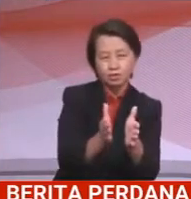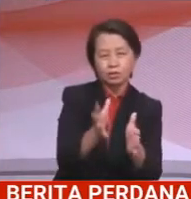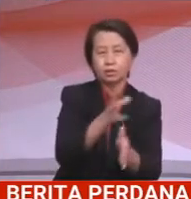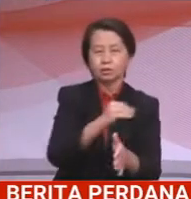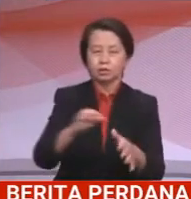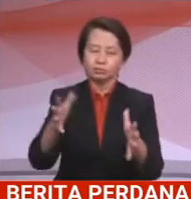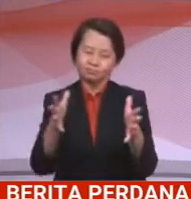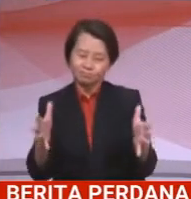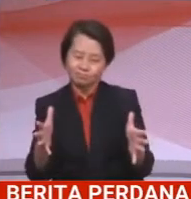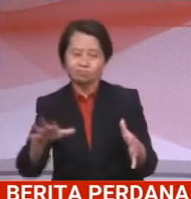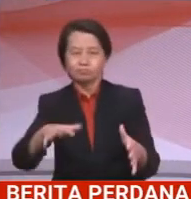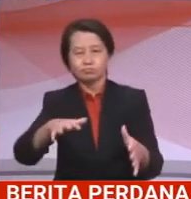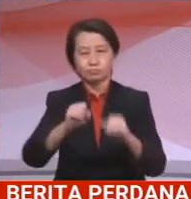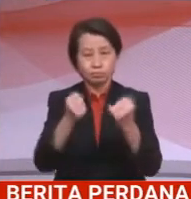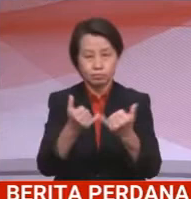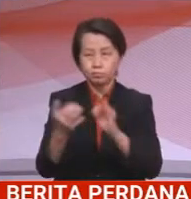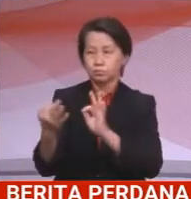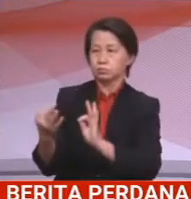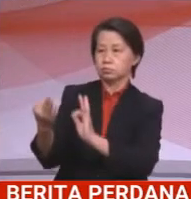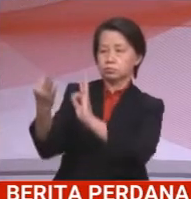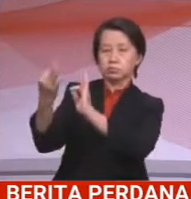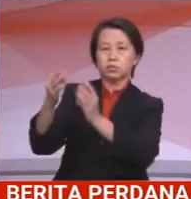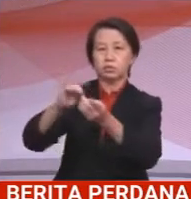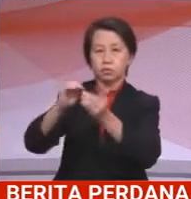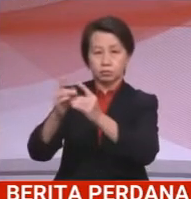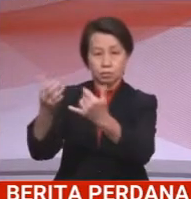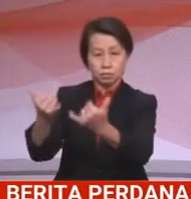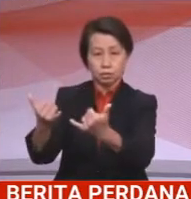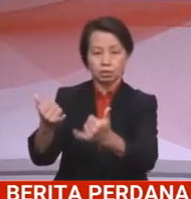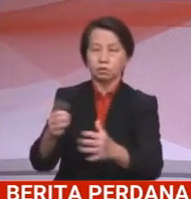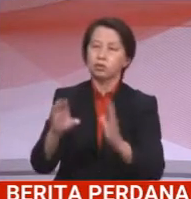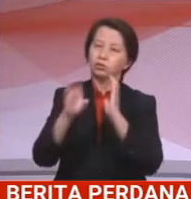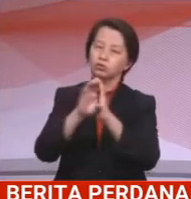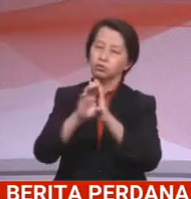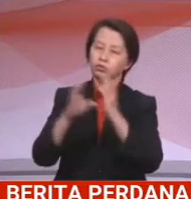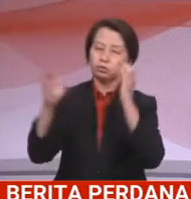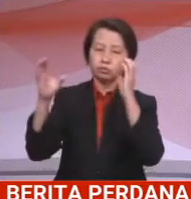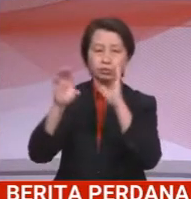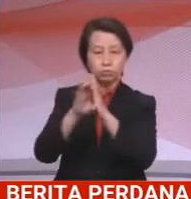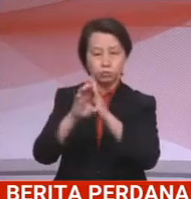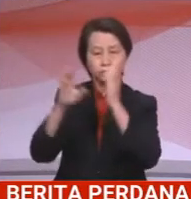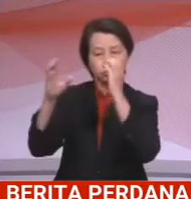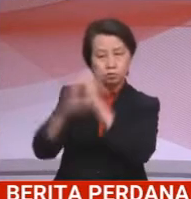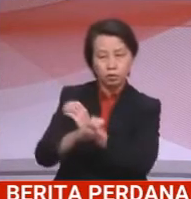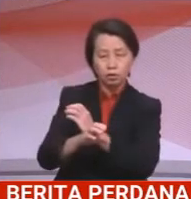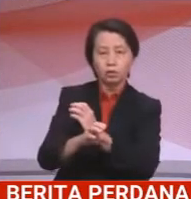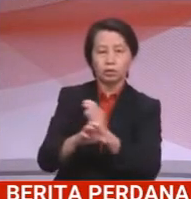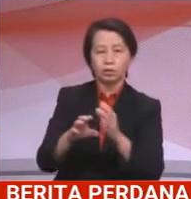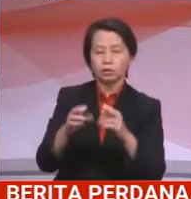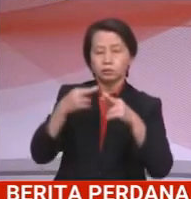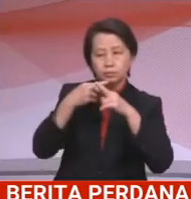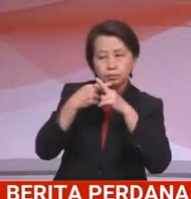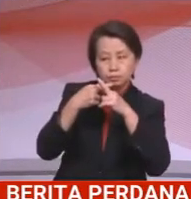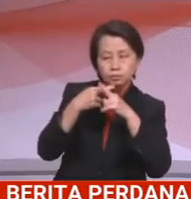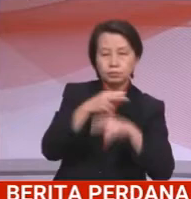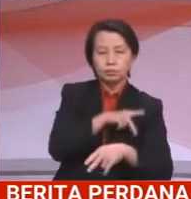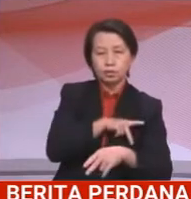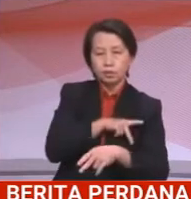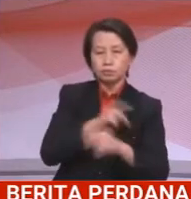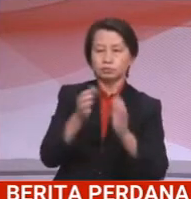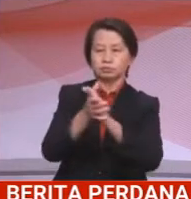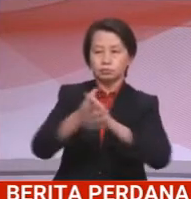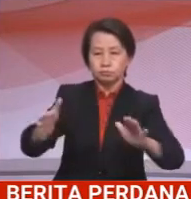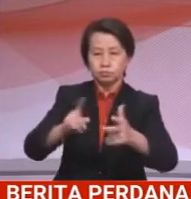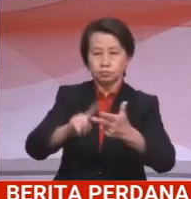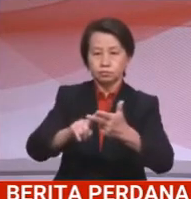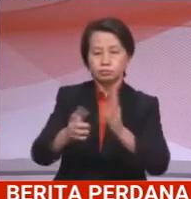dan sederhana dalam menghadapi cabaran digital semasa. Antara cabaran digital yang dikenal pasti meliputi privasi dan keselamatan,